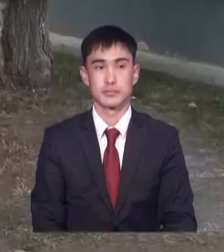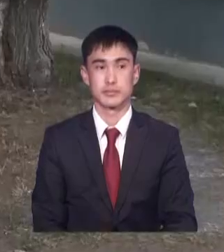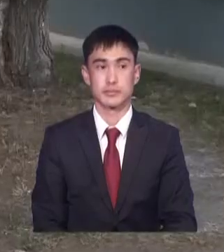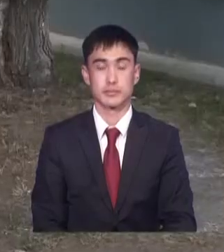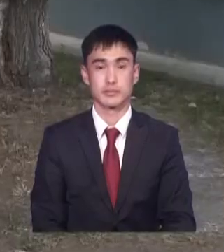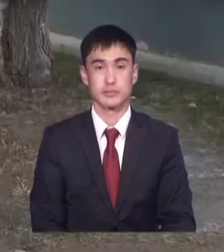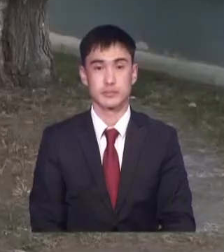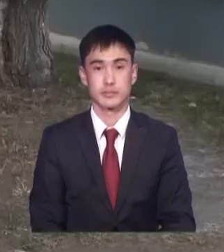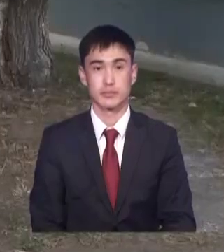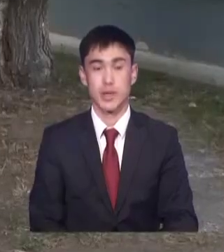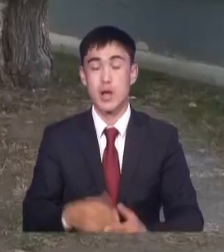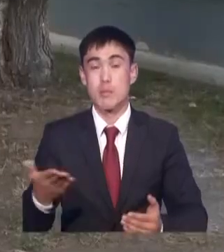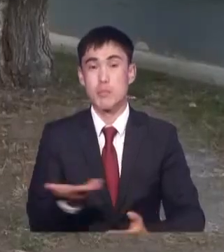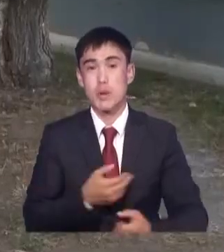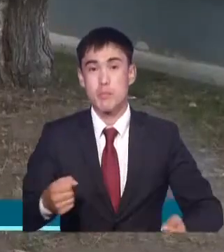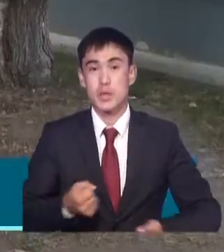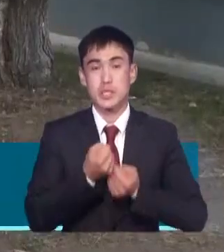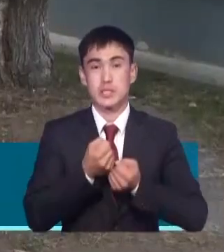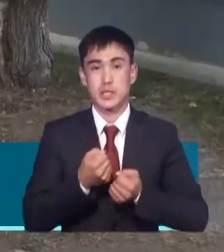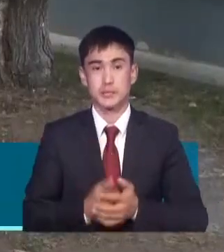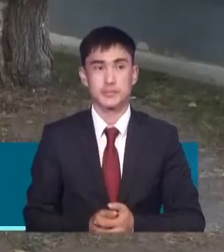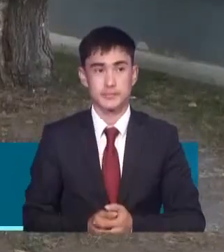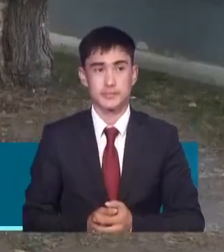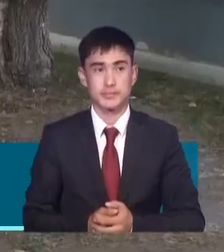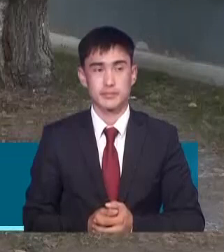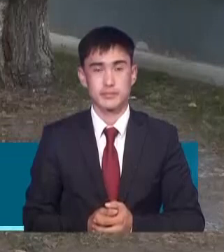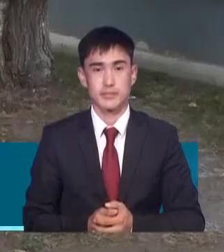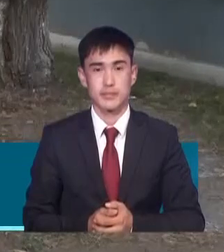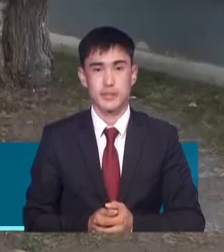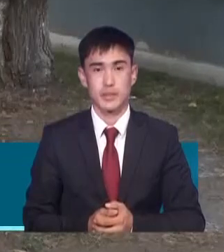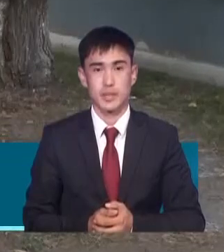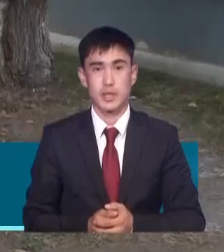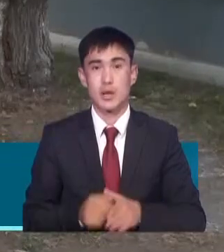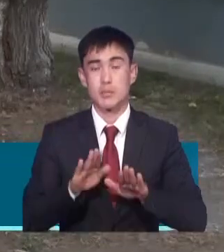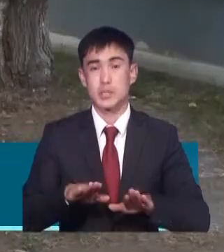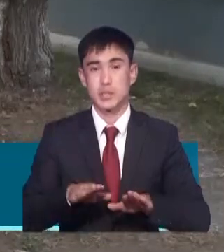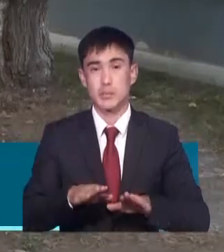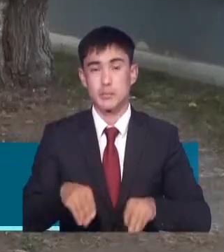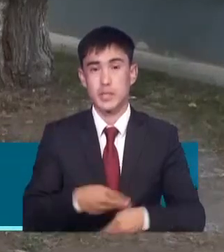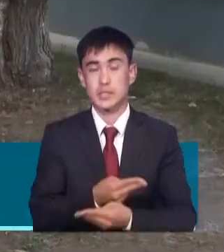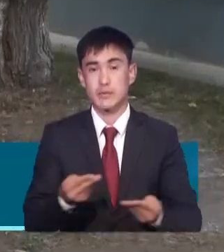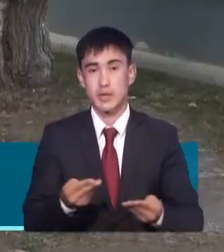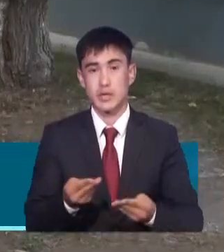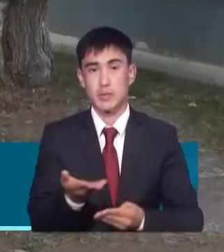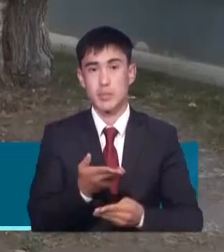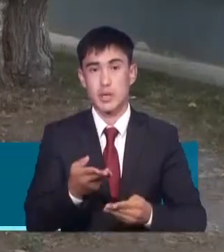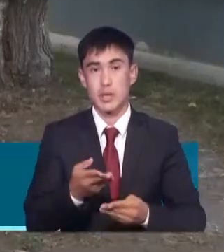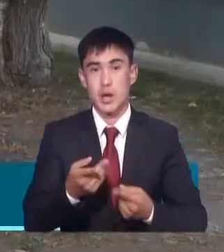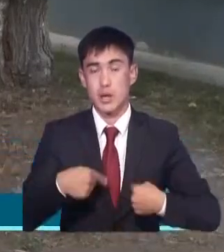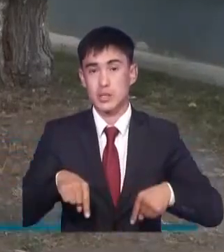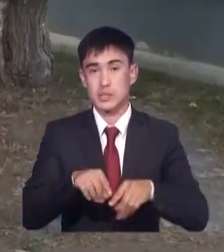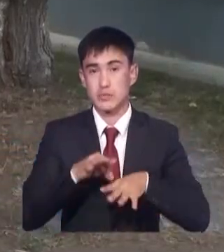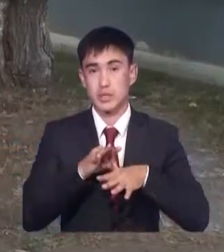мы, конечно, всех поддержали. Они письмом обратились к нам о предоставлении места. Мы место предоставили. У них было очень организовано,